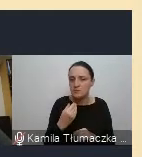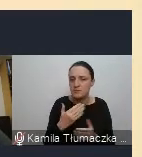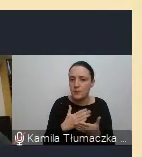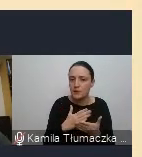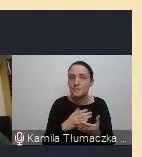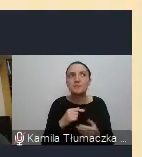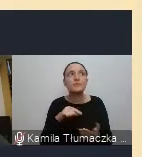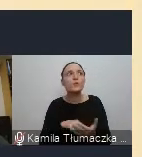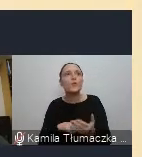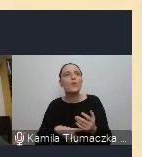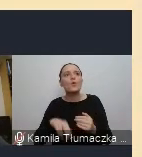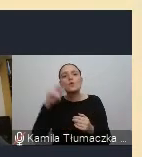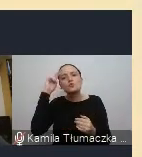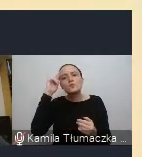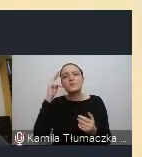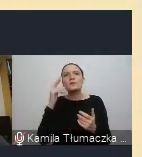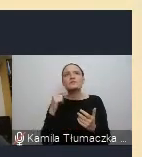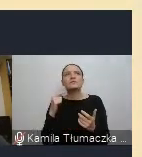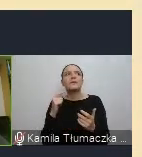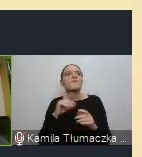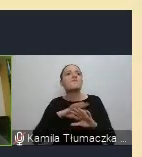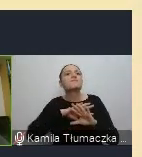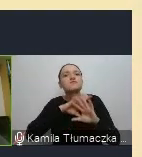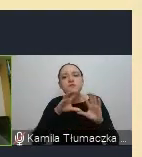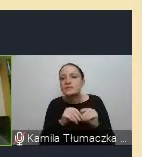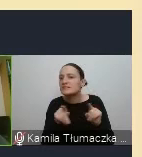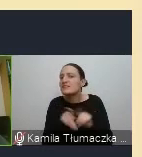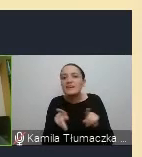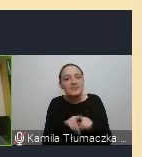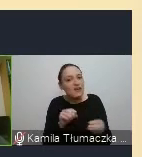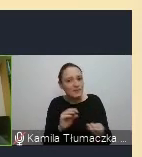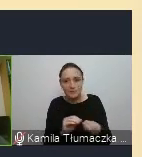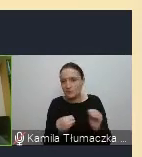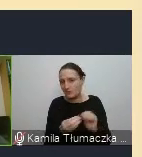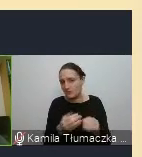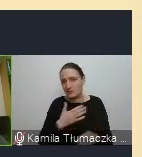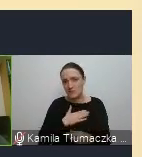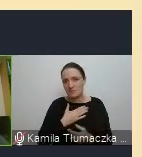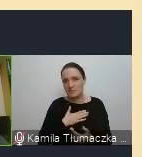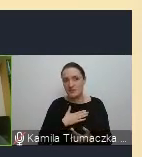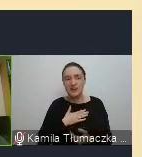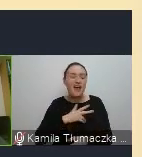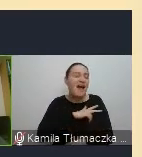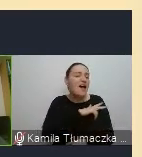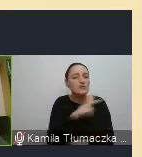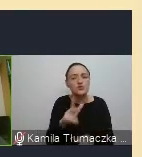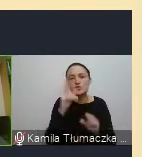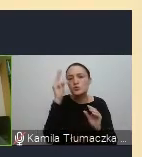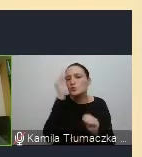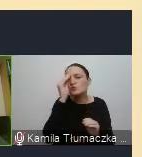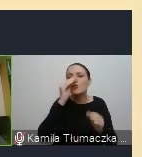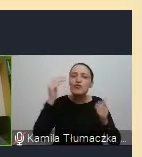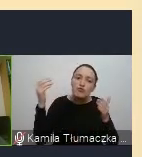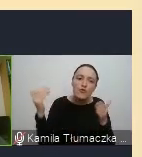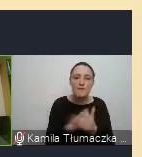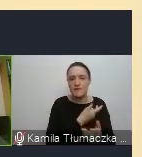Zrozumienie tego, że wszyscy mamy takie same problemy i wszyscy się uczymy tej nowej